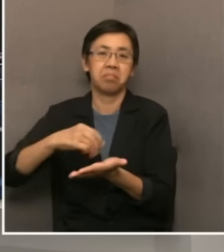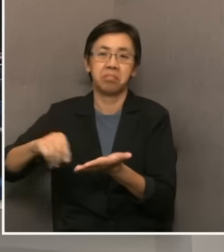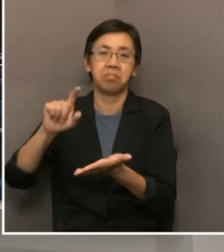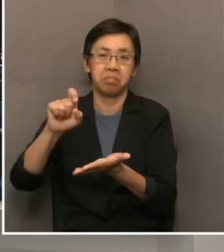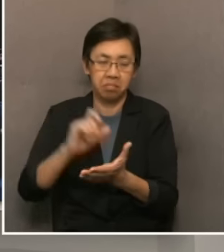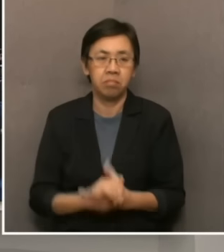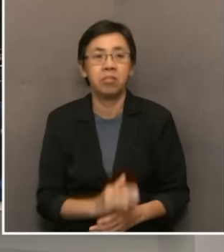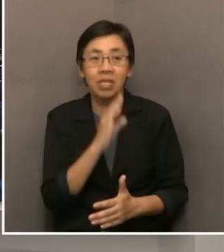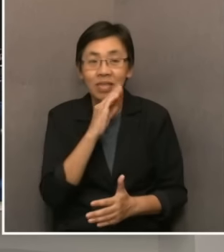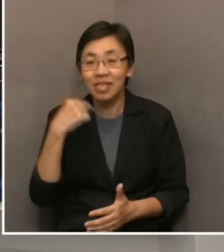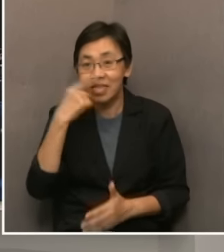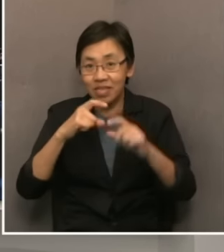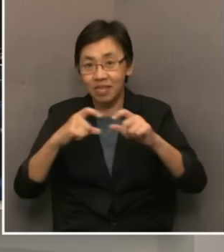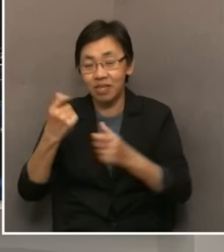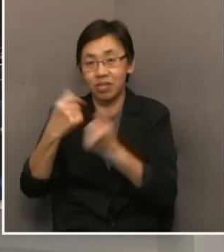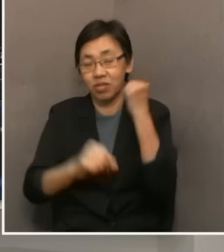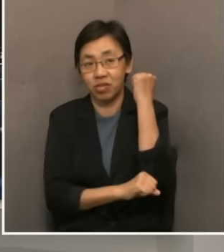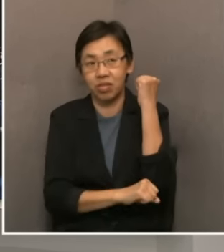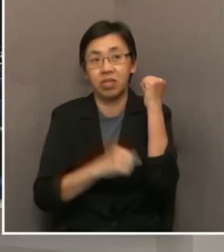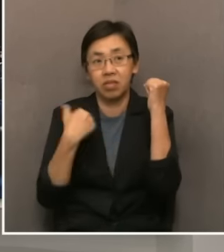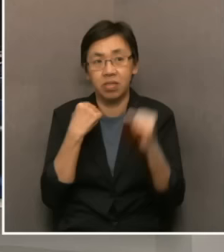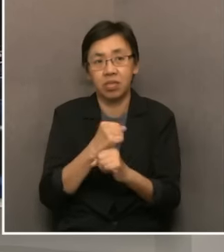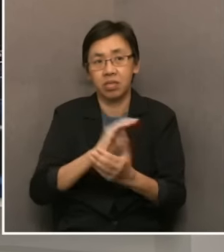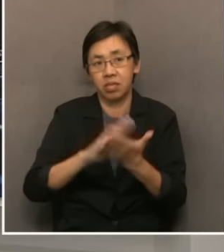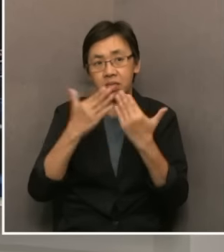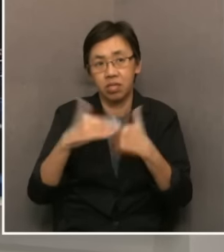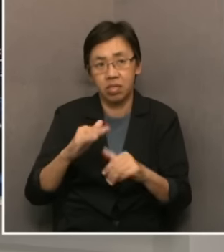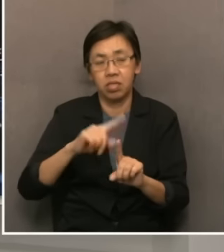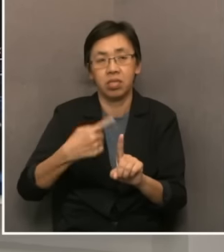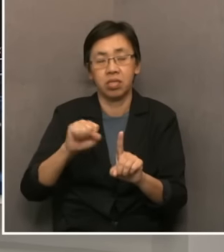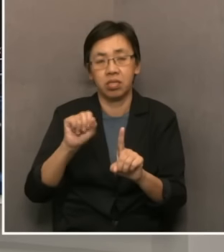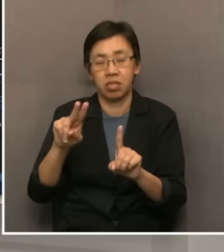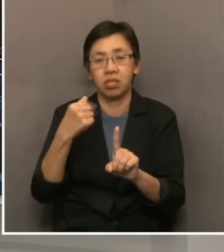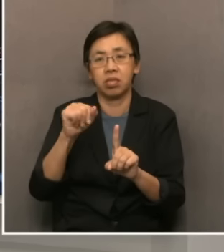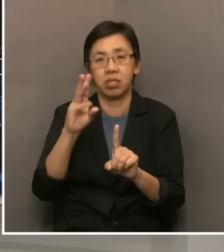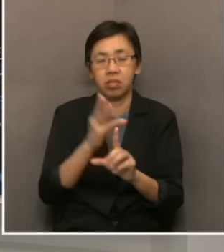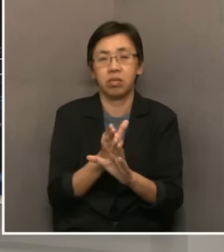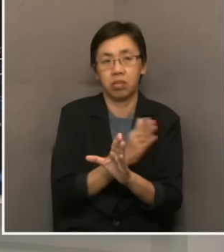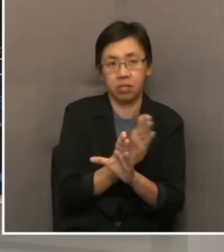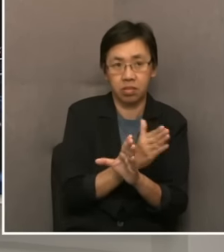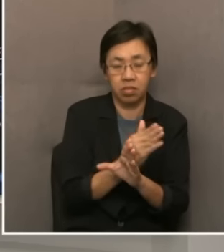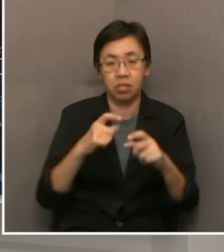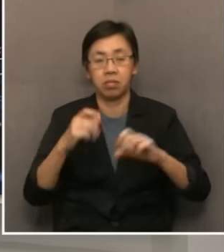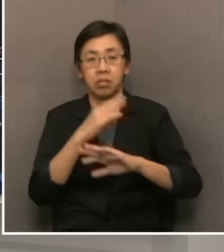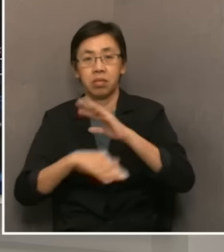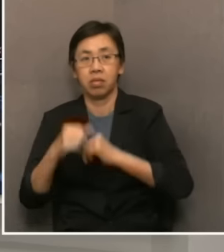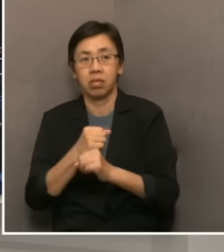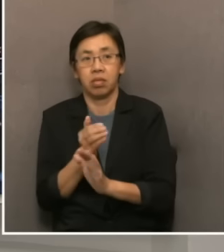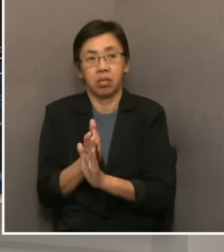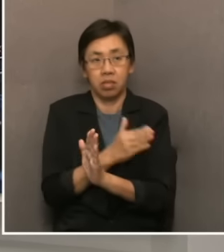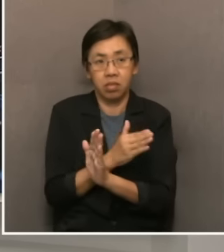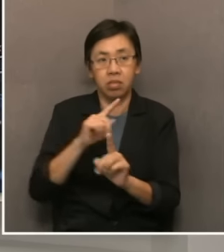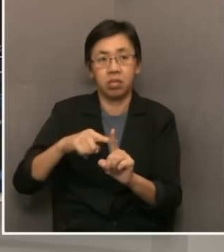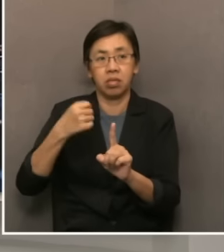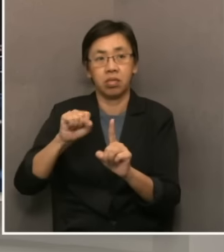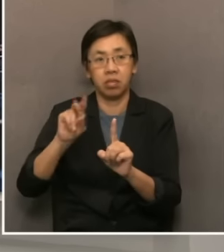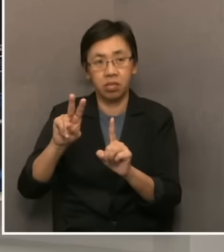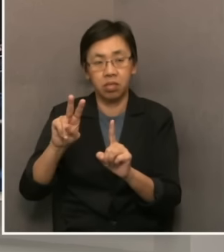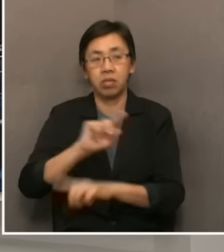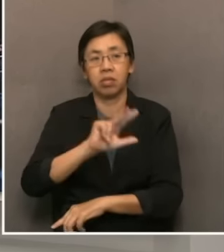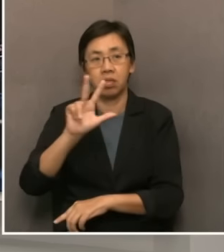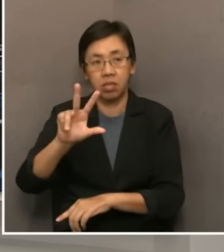ดิการค่ะต้องทำให้แล้วเสร็จภายในวันที่16ธันวาคมนะคะส่วนบัตรคนพิการนะคะแล้วเสร็จวันที่3ธันวาคมย้